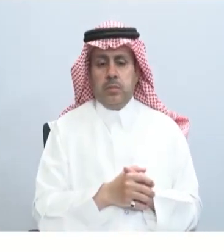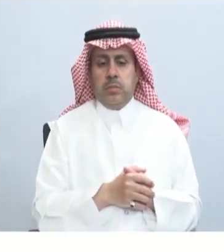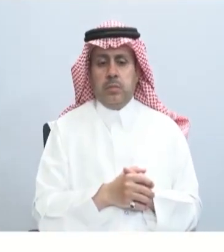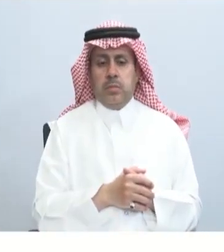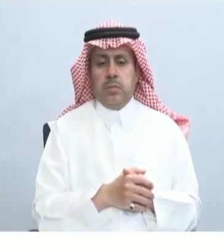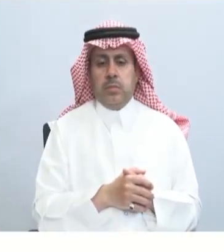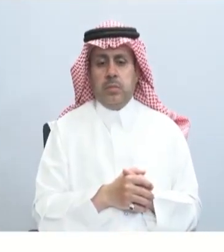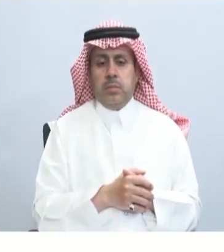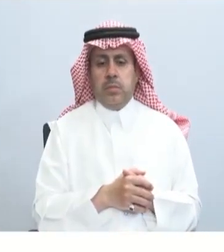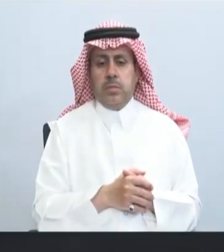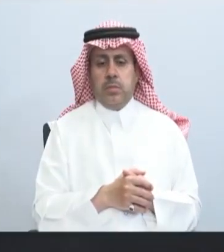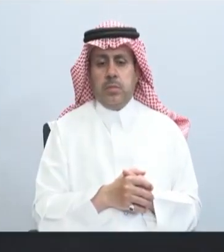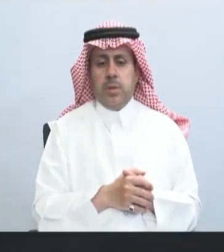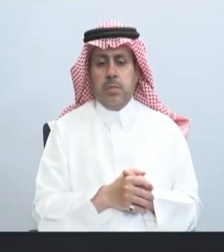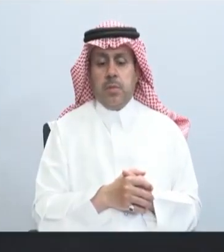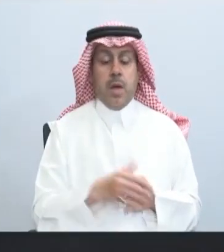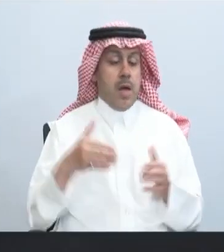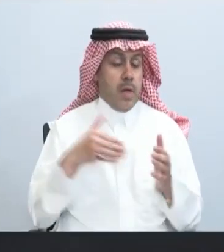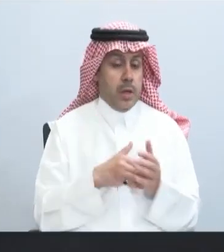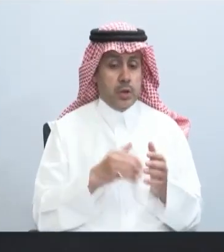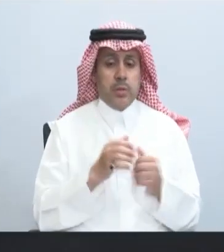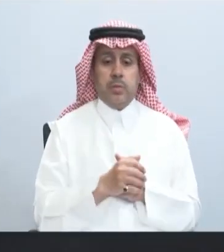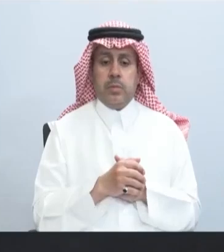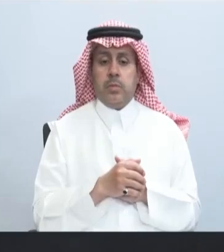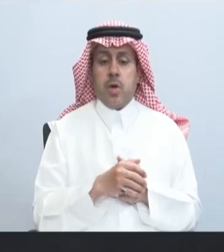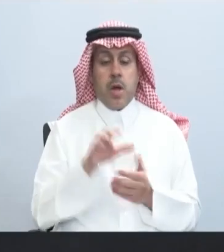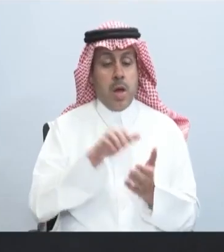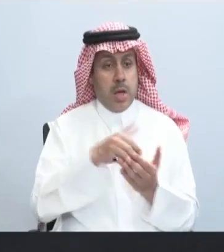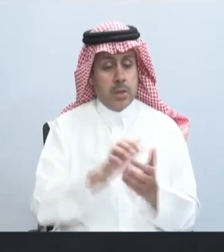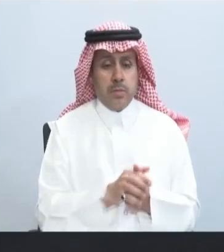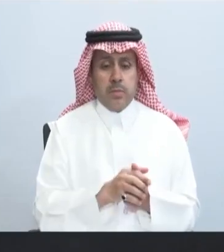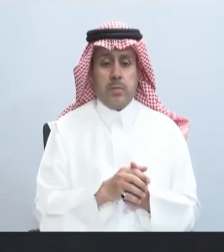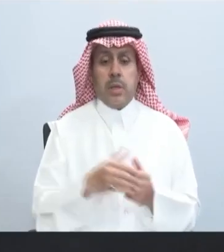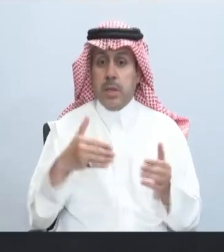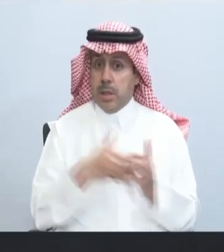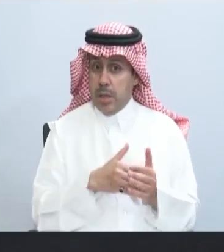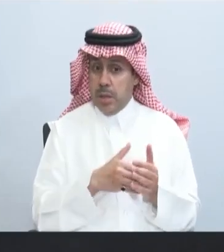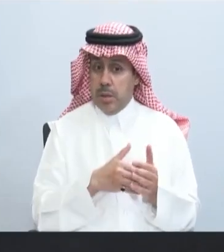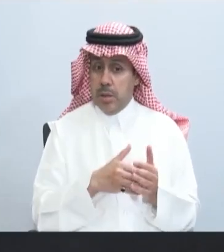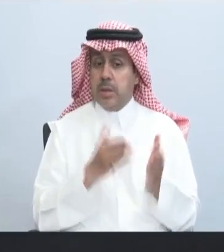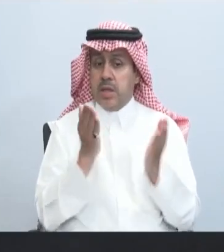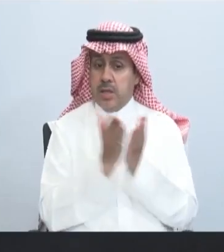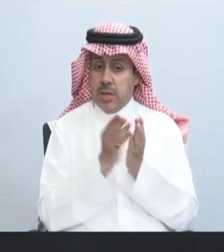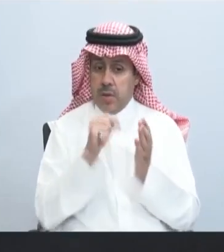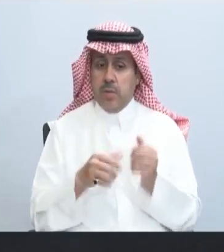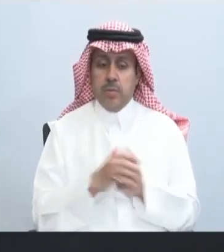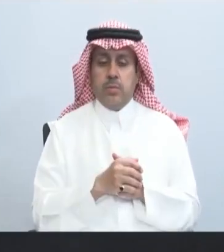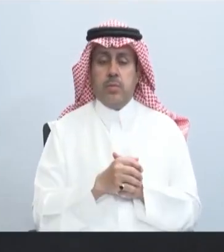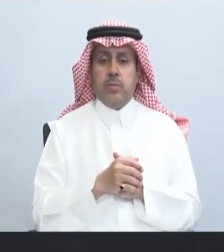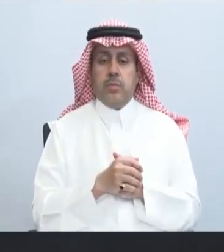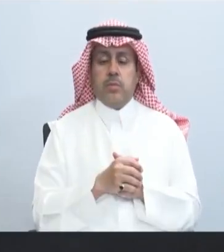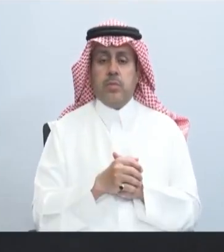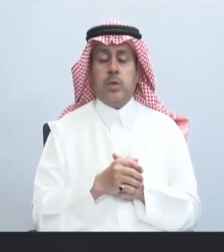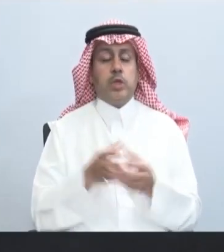بالنزول بهذا النشاط طلابي وطالبات وبهذا الكنز اصل الى نهايه درسنا لهذا اليوم